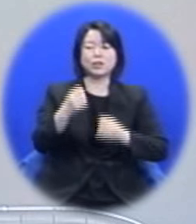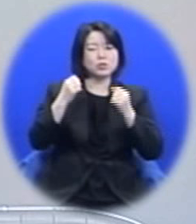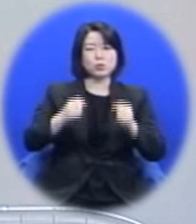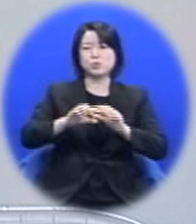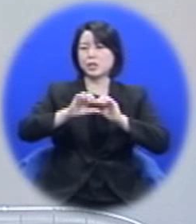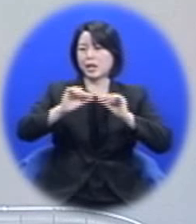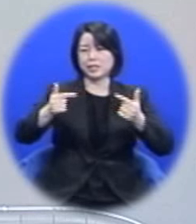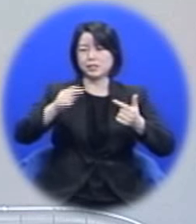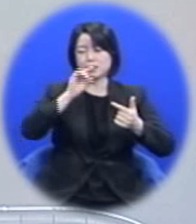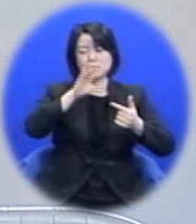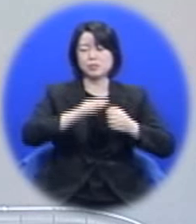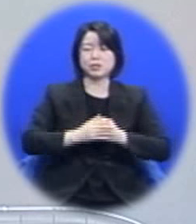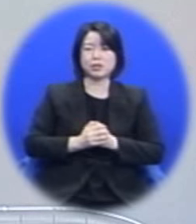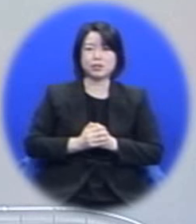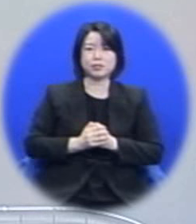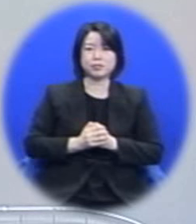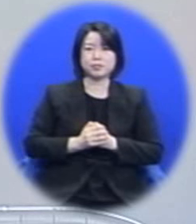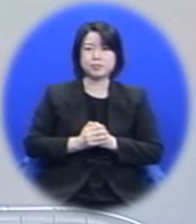돼요.